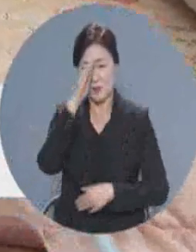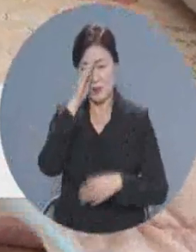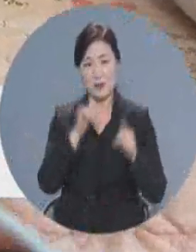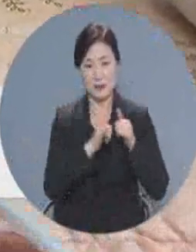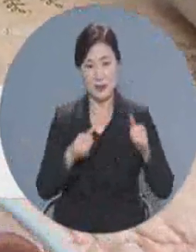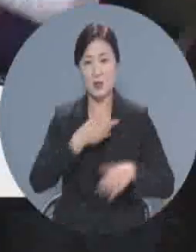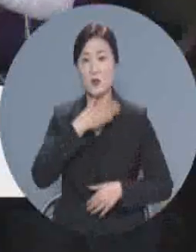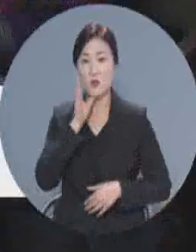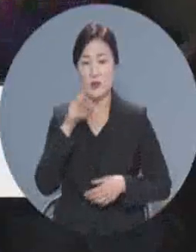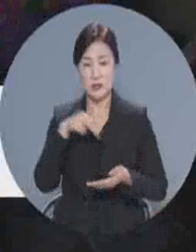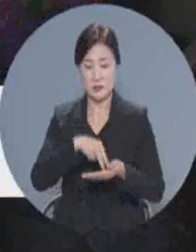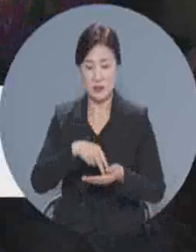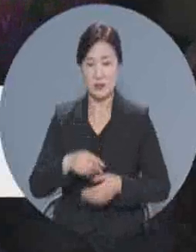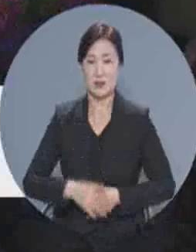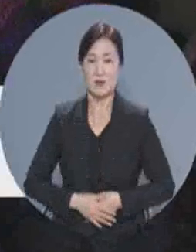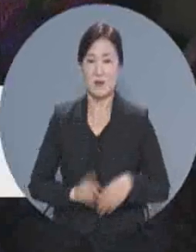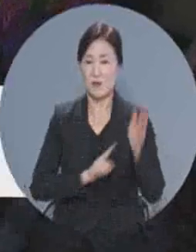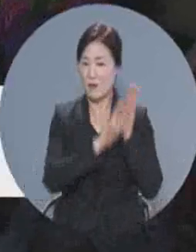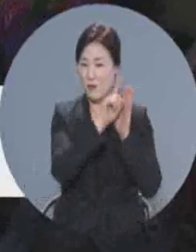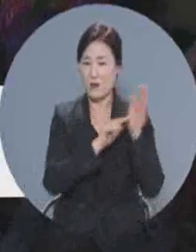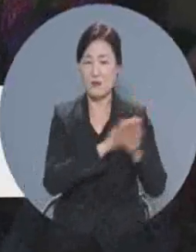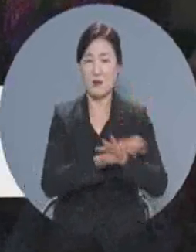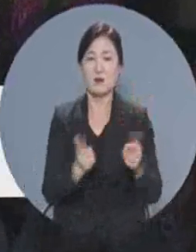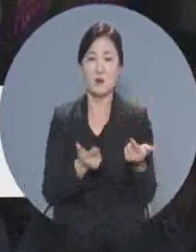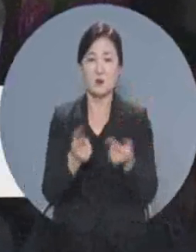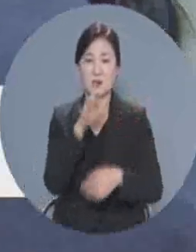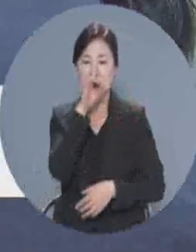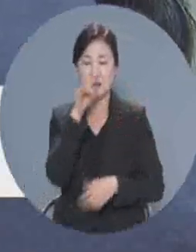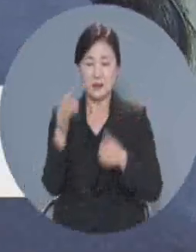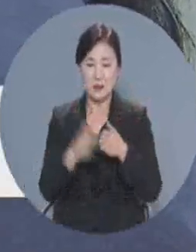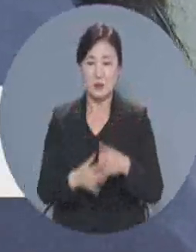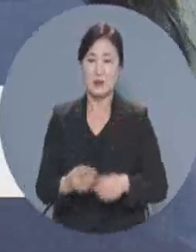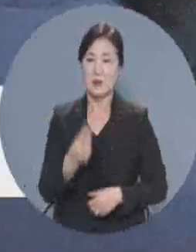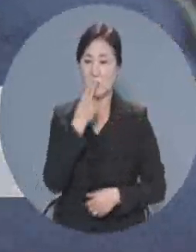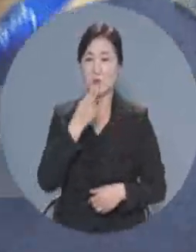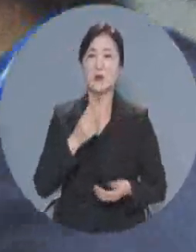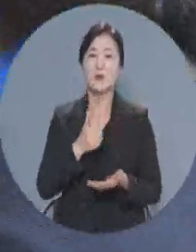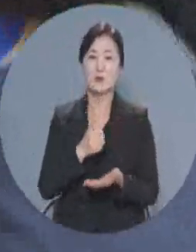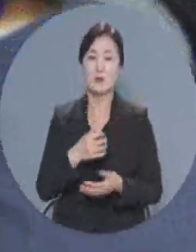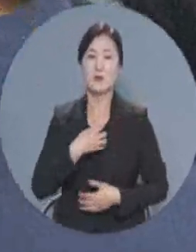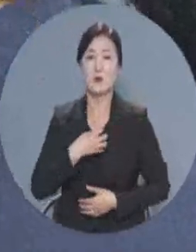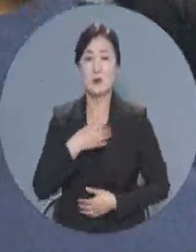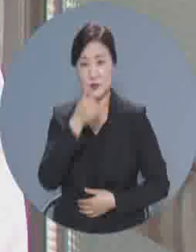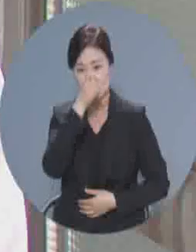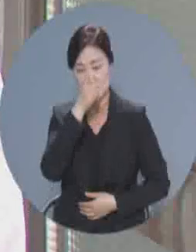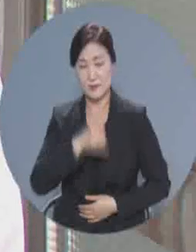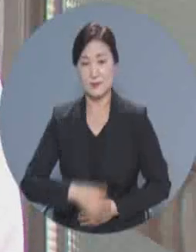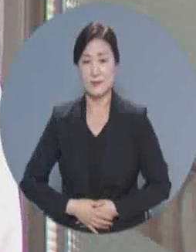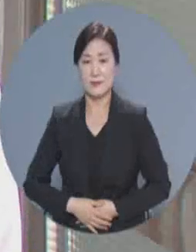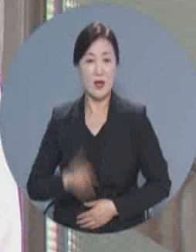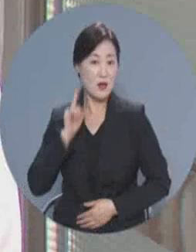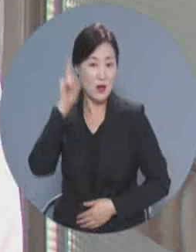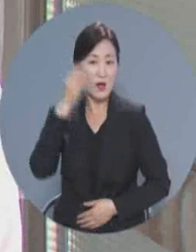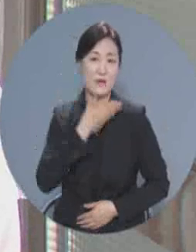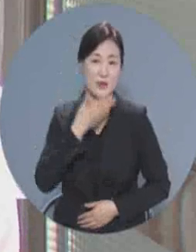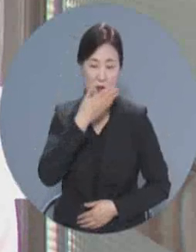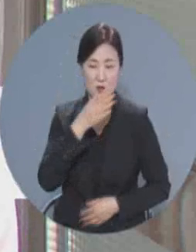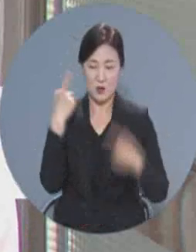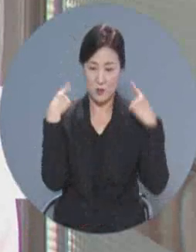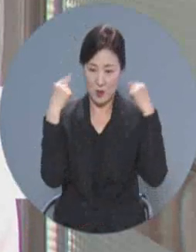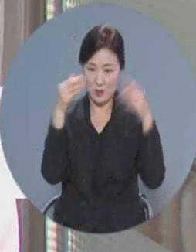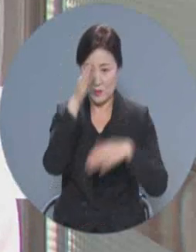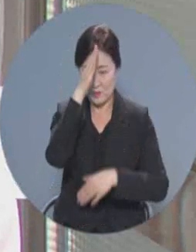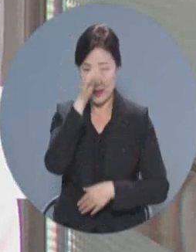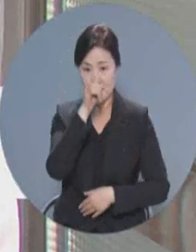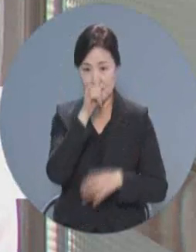경우 무더위에 체온 조절이 잘 되지 않으면 생명까지 위험해질 수 있기 때문입니다. 혈압이나 당뇨나 만성질환을